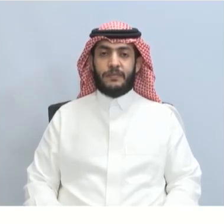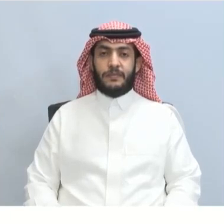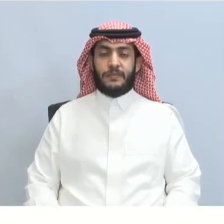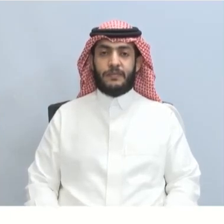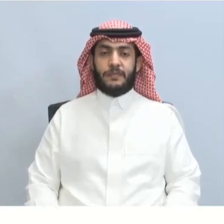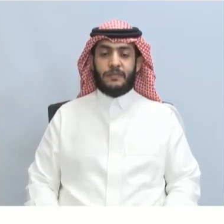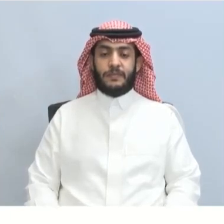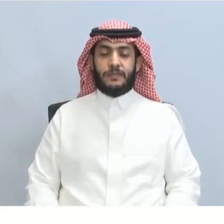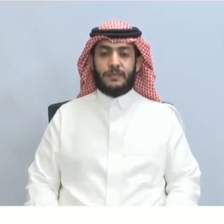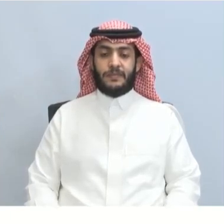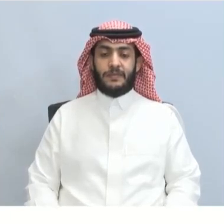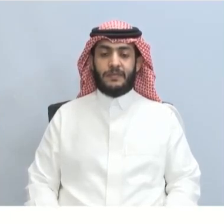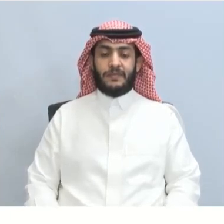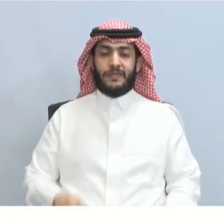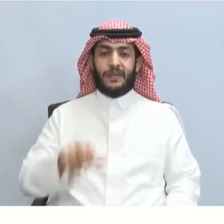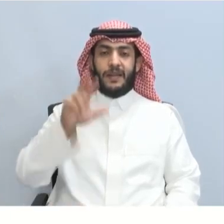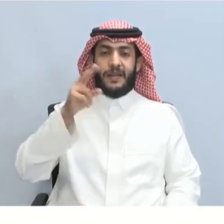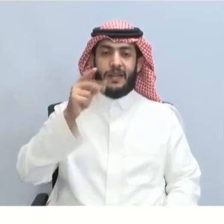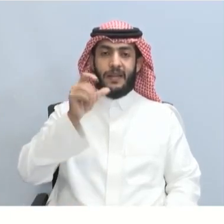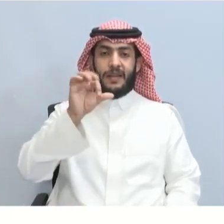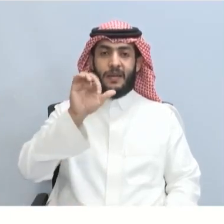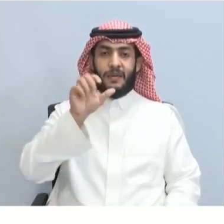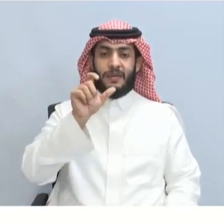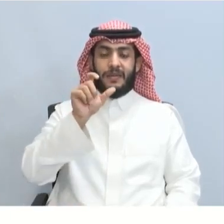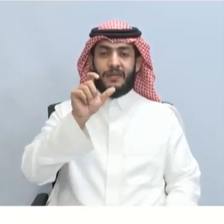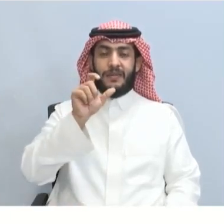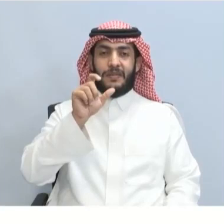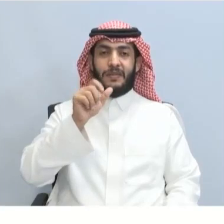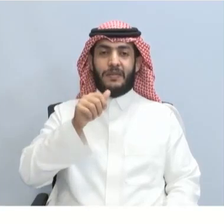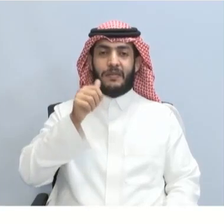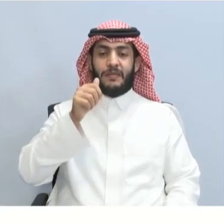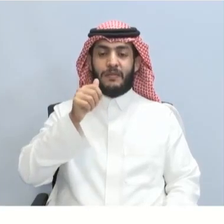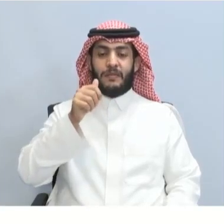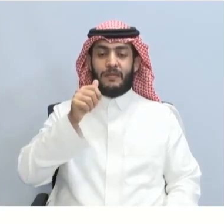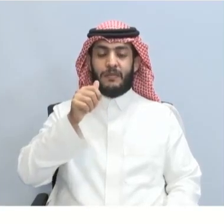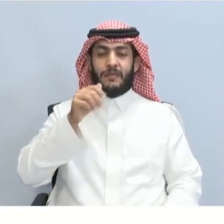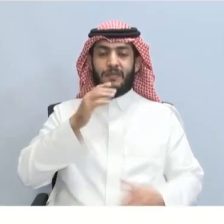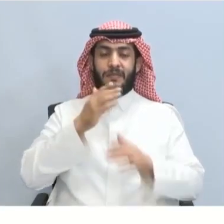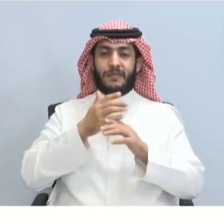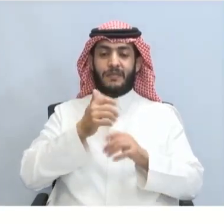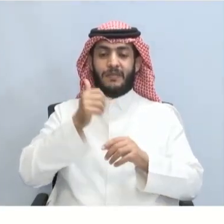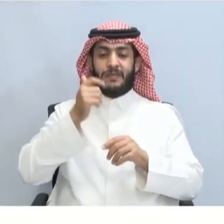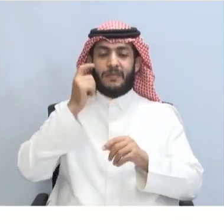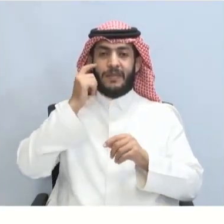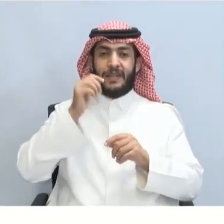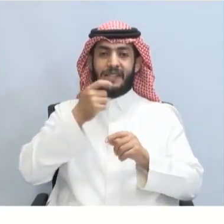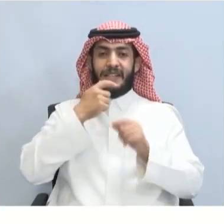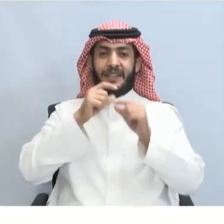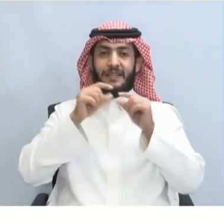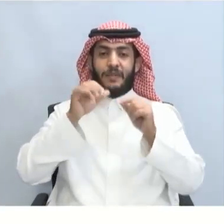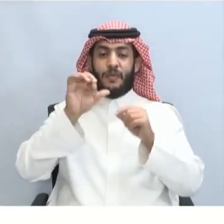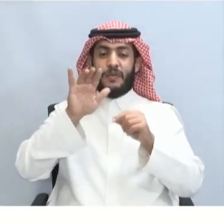الصفحه العناوين يتم تعريف عناوين اتش تي ام ال